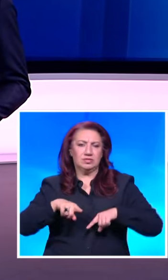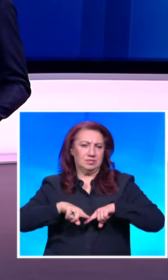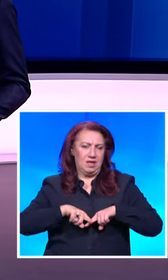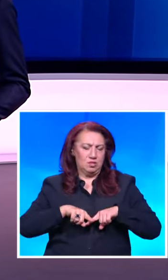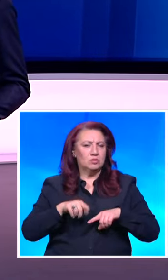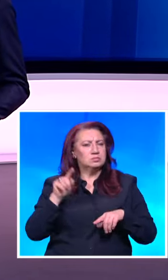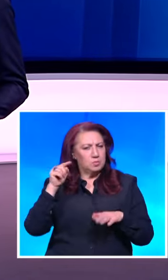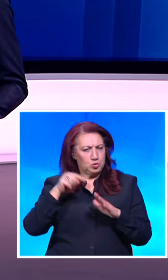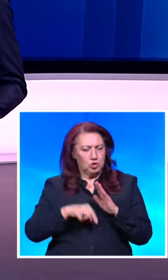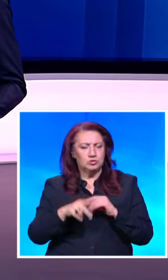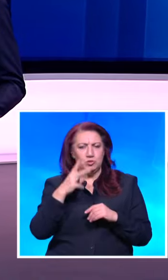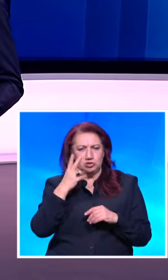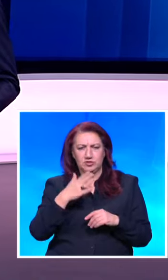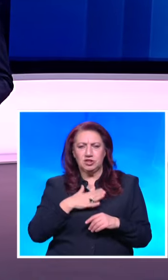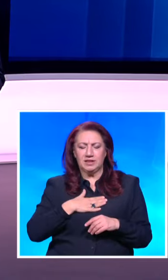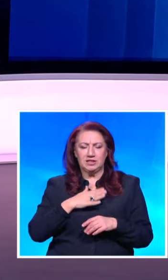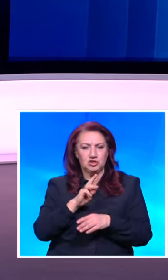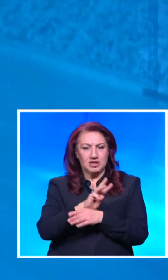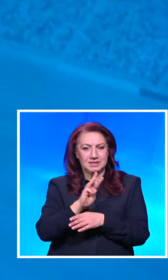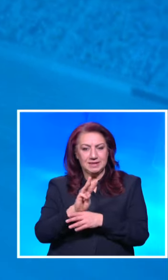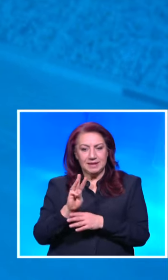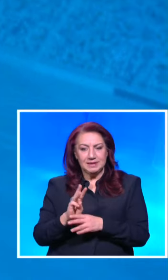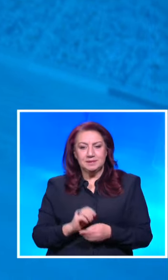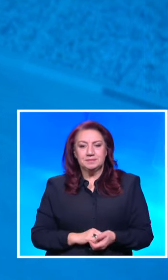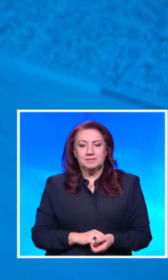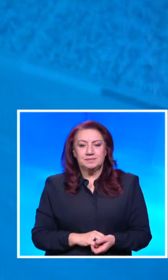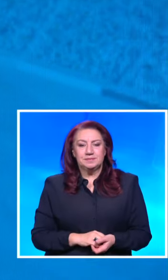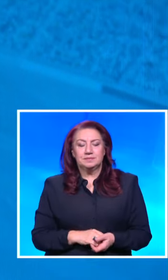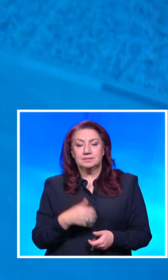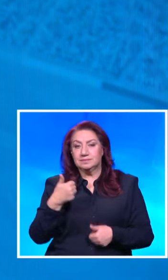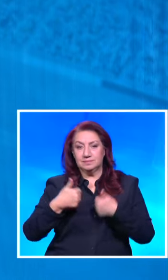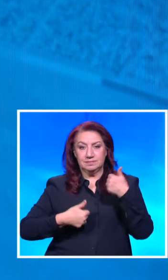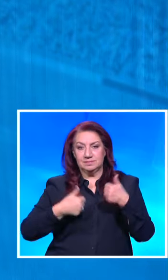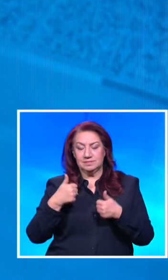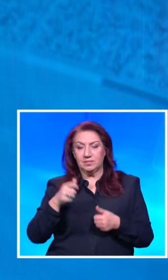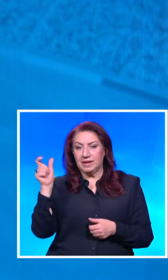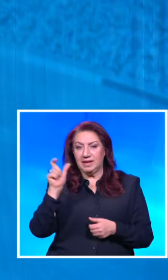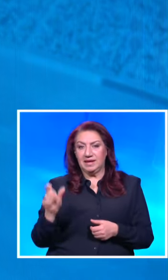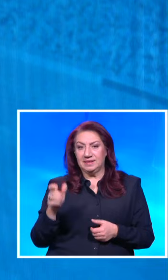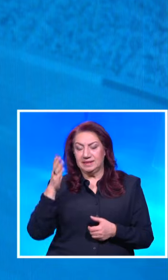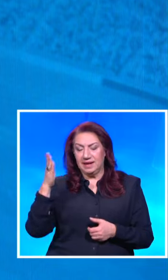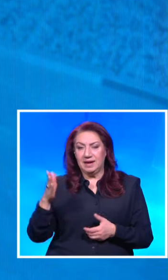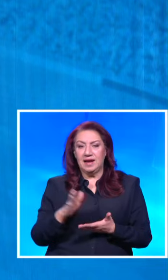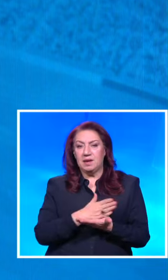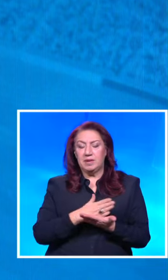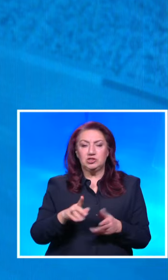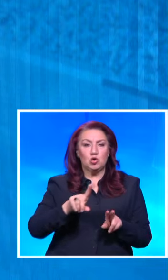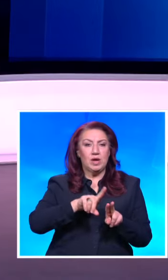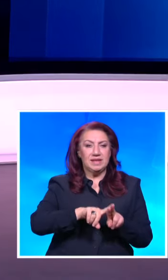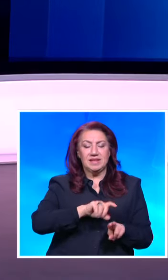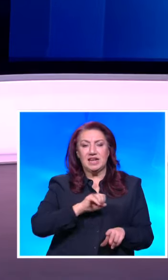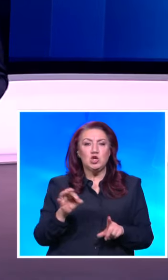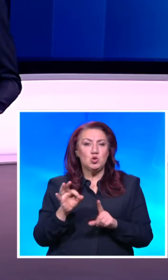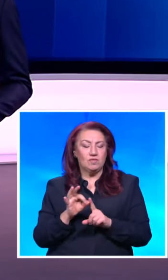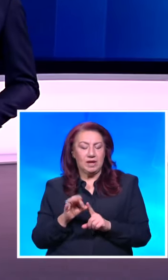да прочетете на btvsport.bg. Битката за титлата в Италия между Интер и Ювентус се разгорещява. Интер свърши